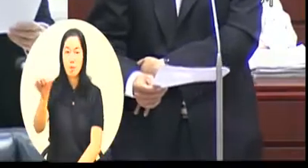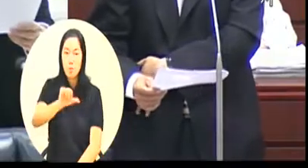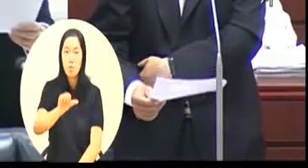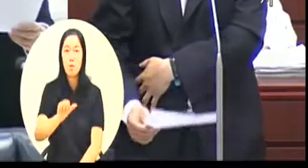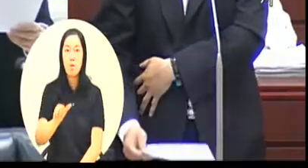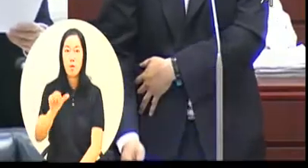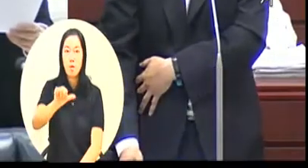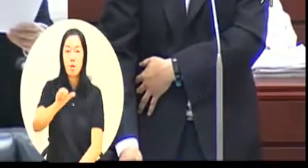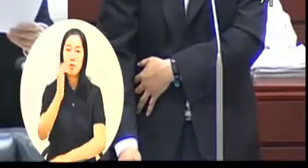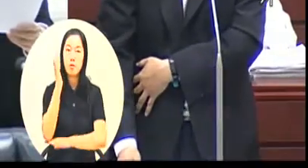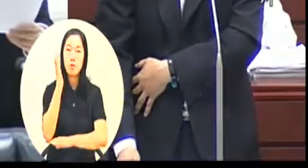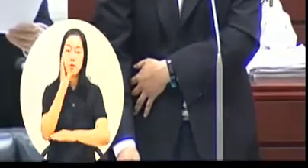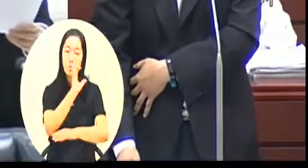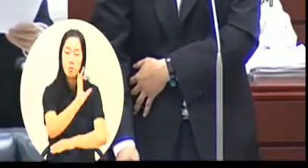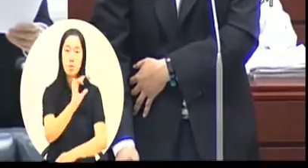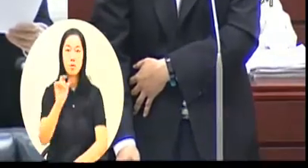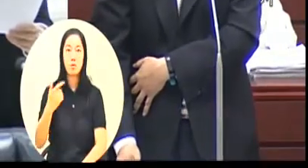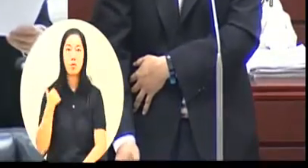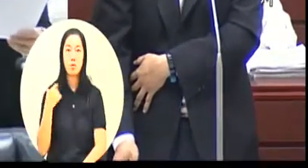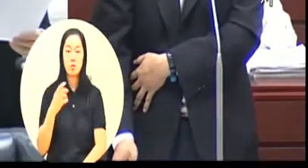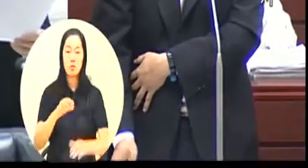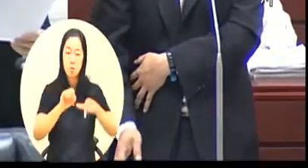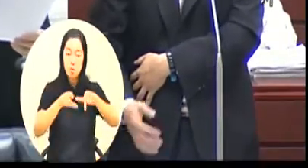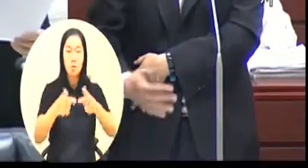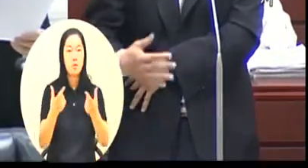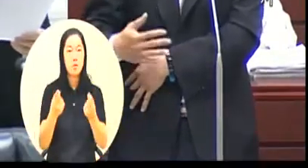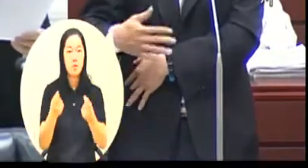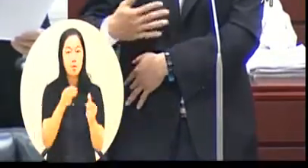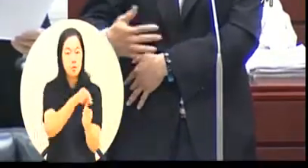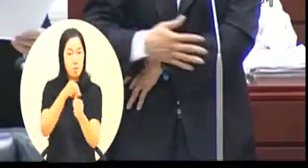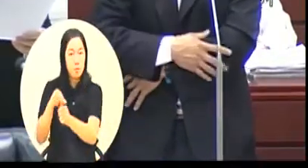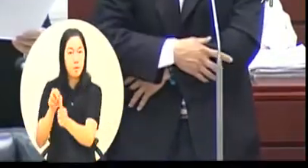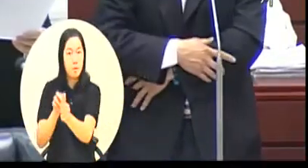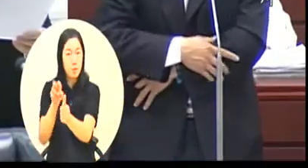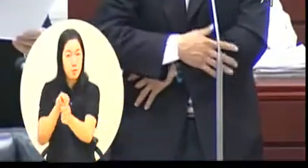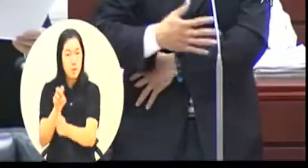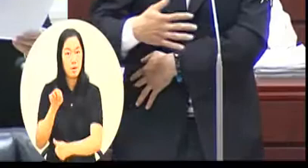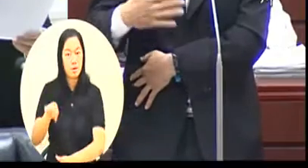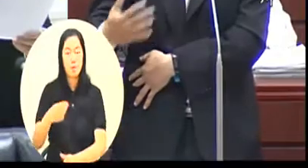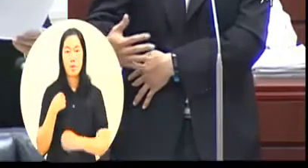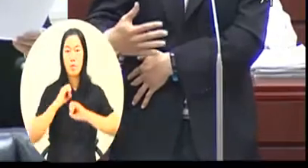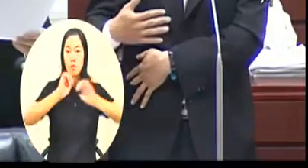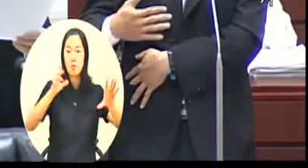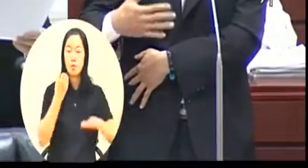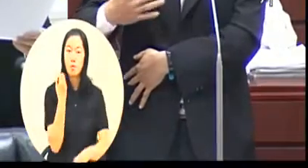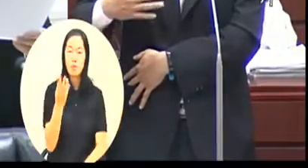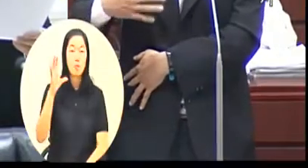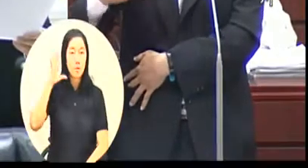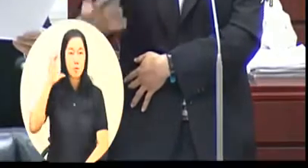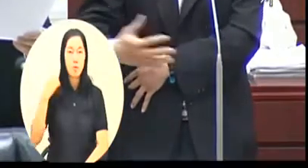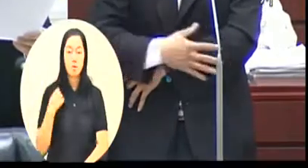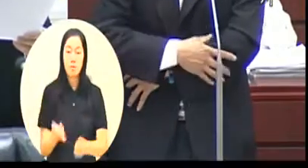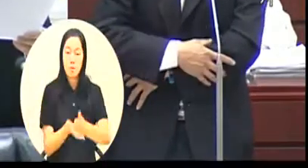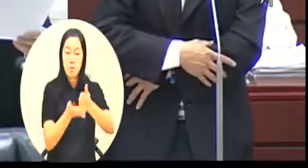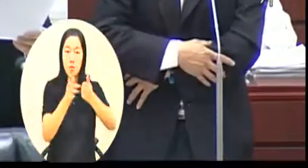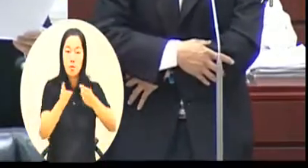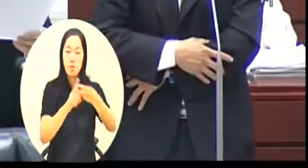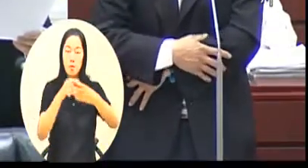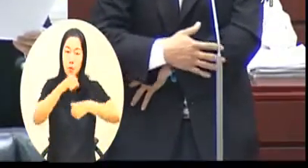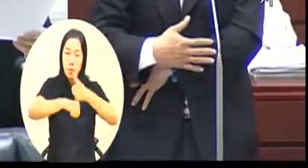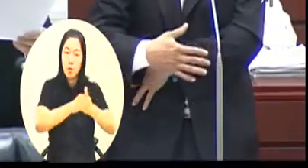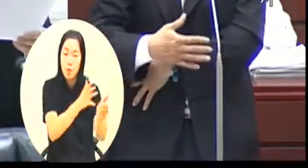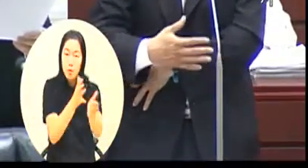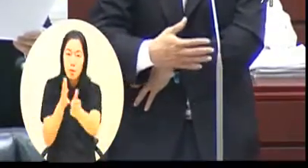哈，有一些企业也来认养。那我们最近有发布一些新闻，鼓励我们也会主动去洽询一